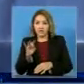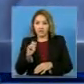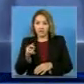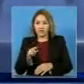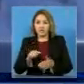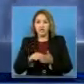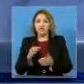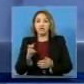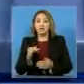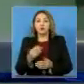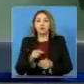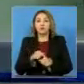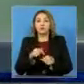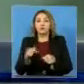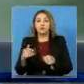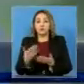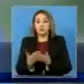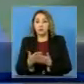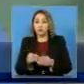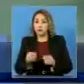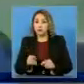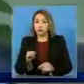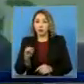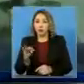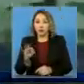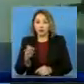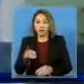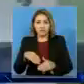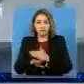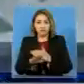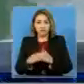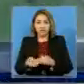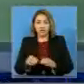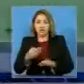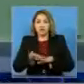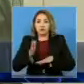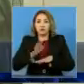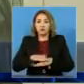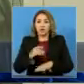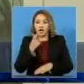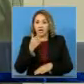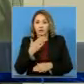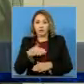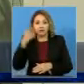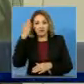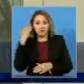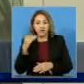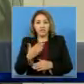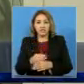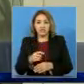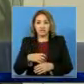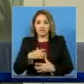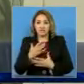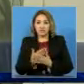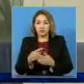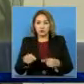точечную химиотерапию, воздействуя лишь на опухоль, и при этом избежать таких осложнений, как анемия, выпадение волос, интоксикация